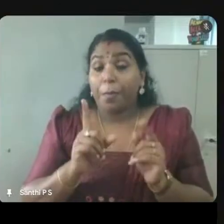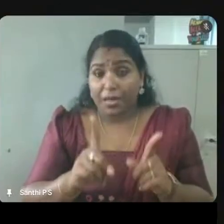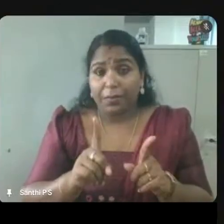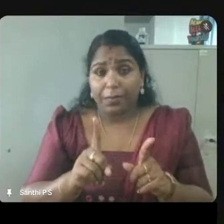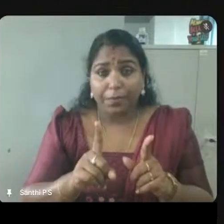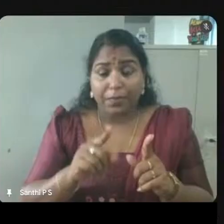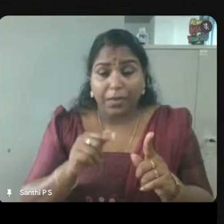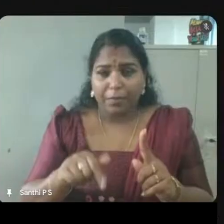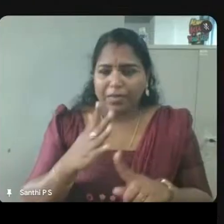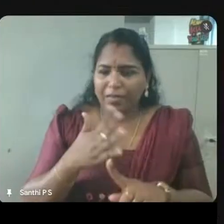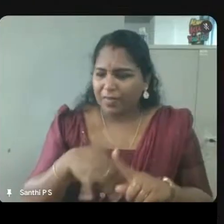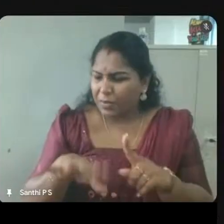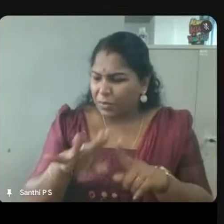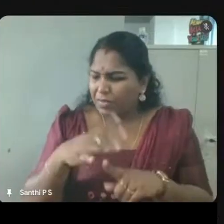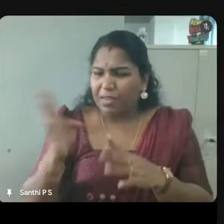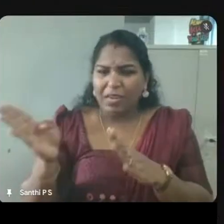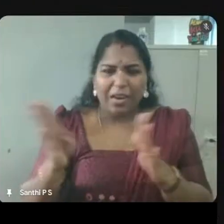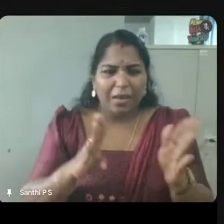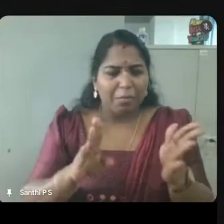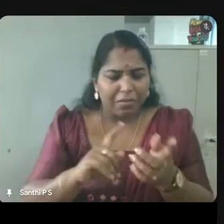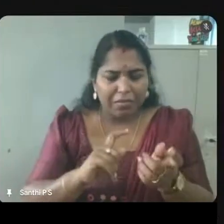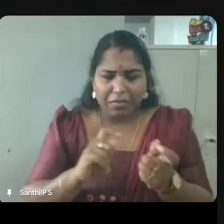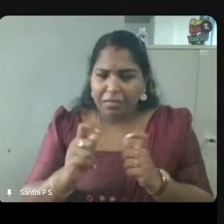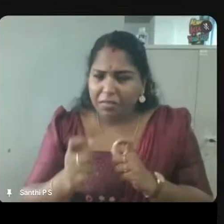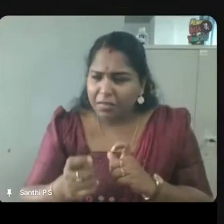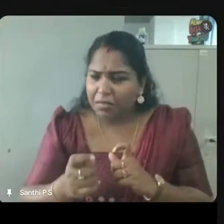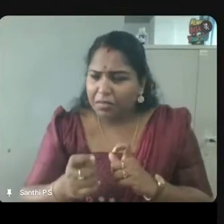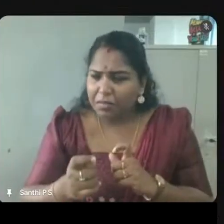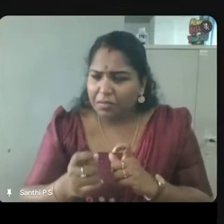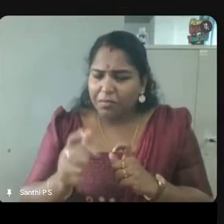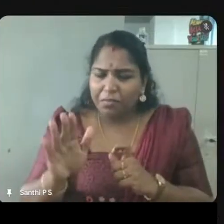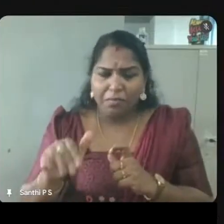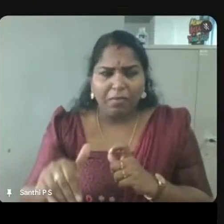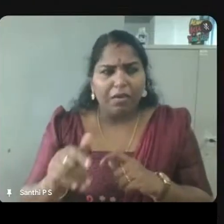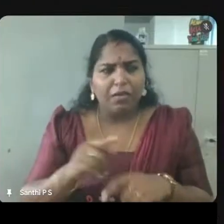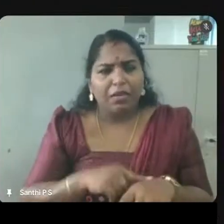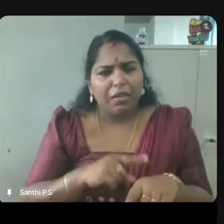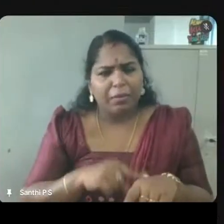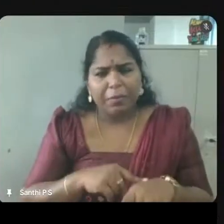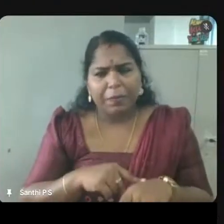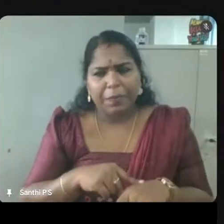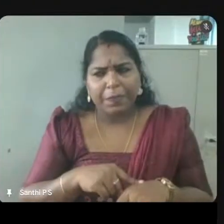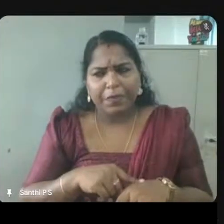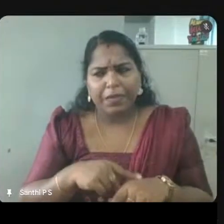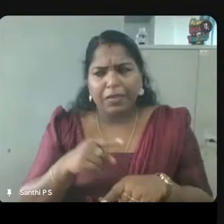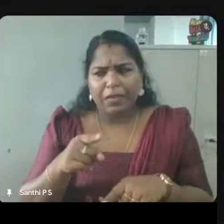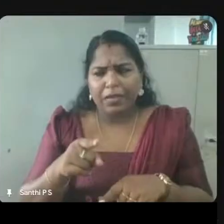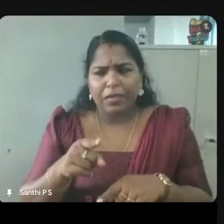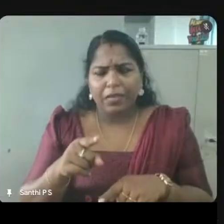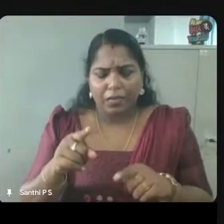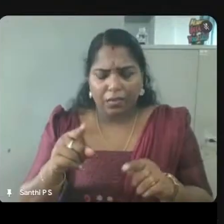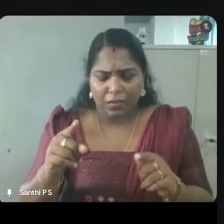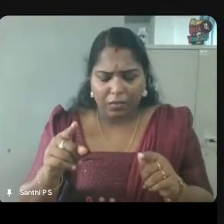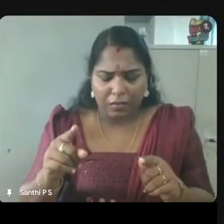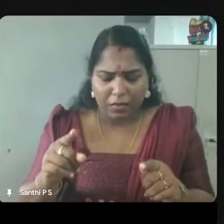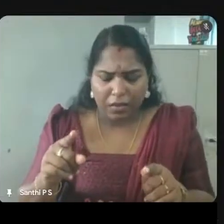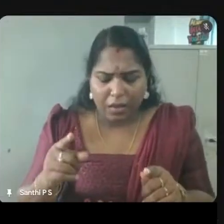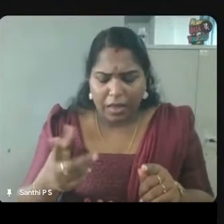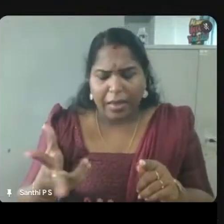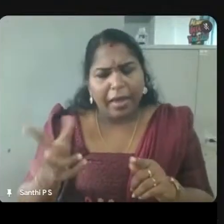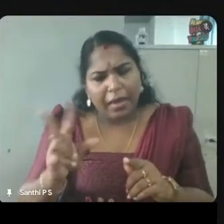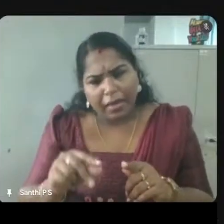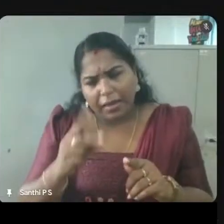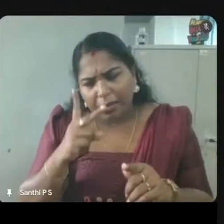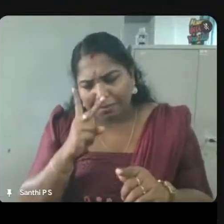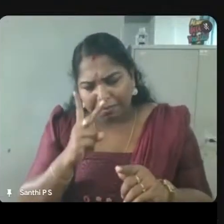ചേഞ്ച് വരുമ്പോ എത്രമാത്രം അത് ഇതിങ്ങനെ എന്താ പറയാ പിന്നെയും കാഴ്ചക്കുറവ് വരുന്നു എന്ന് പറയുന്നത്